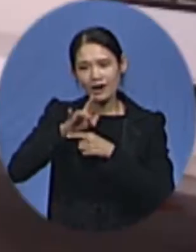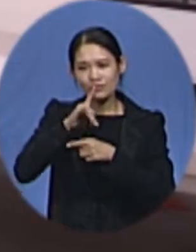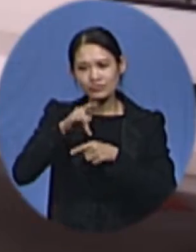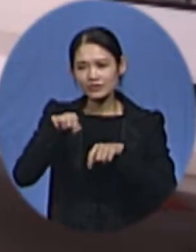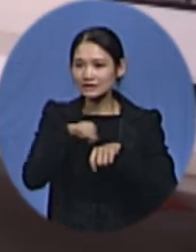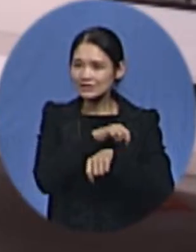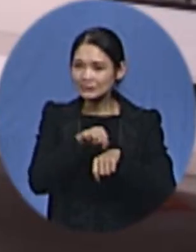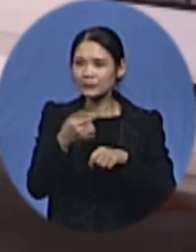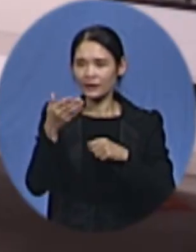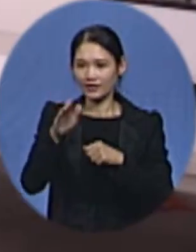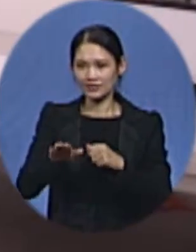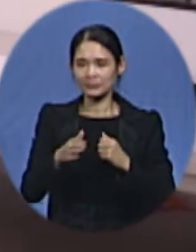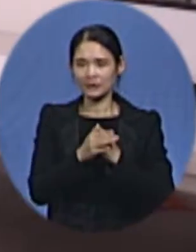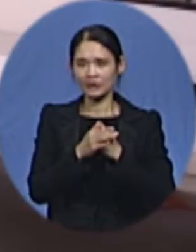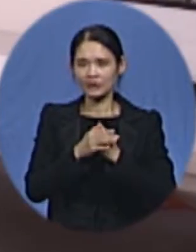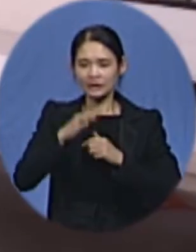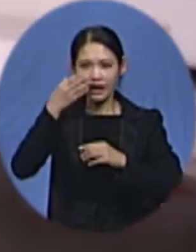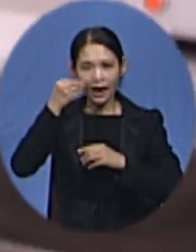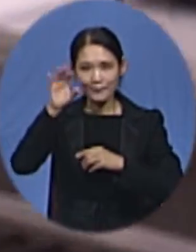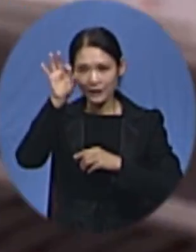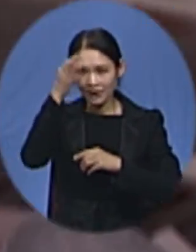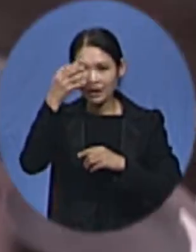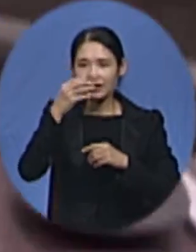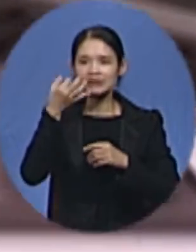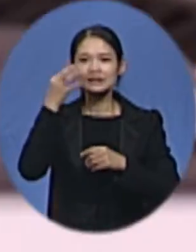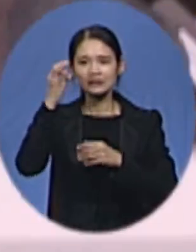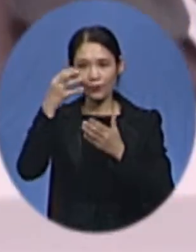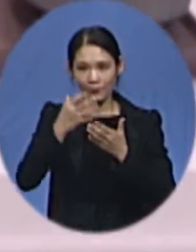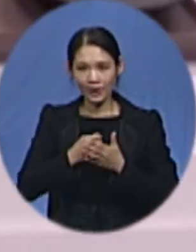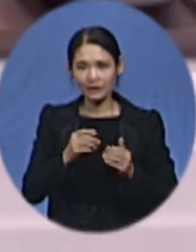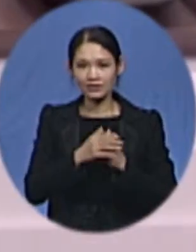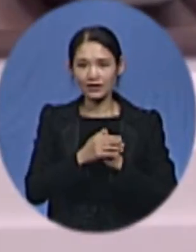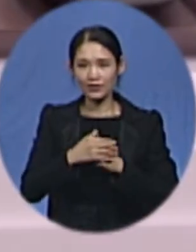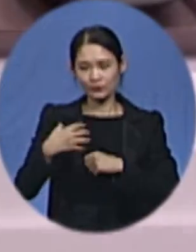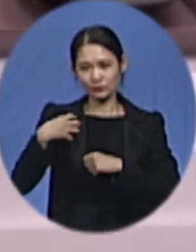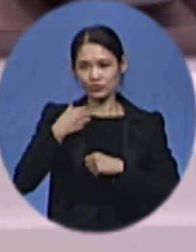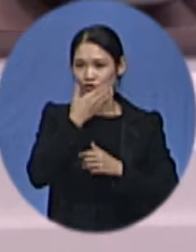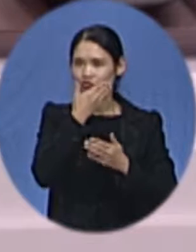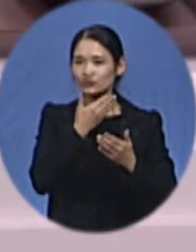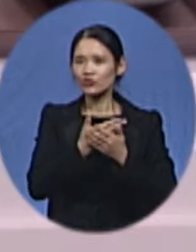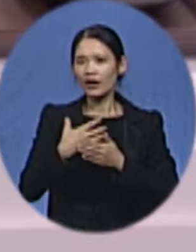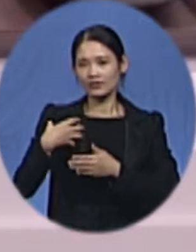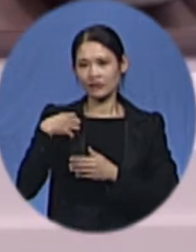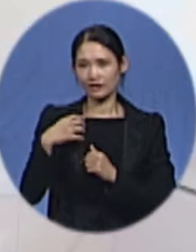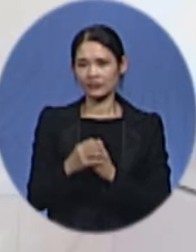이제 제법 능숙한 업무 능력을 인정받아 매장의 감초 역할을 하고 있습니다.